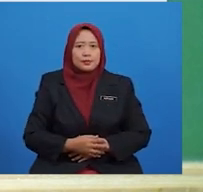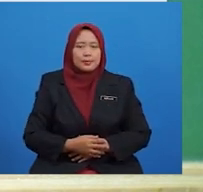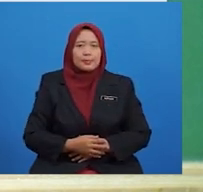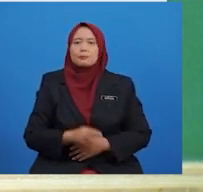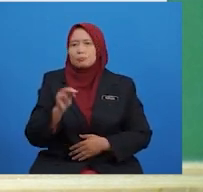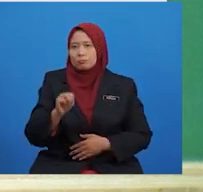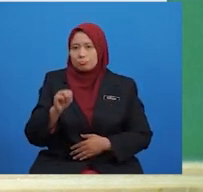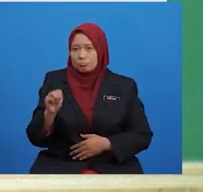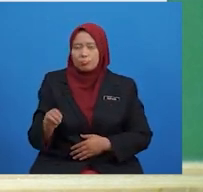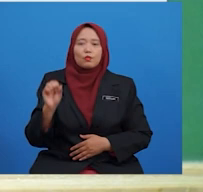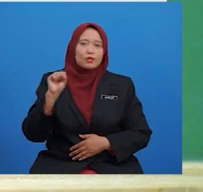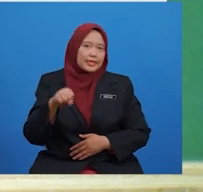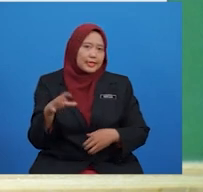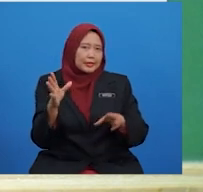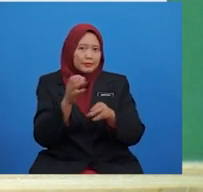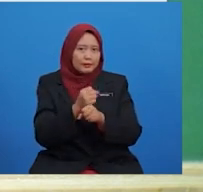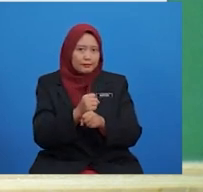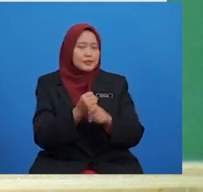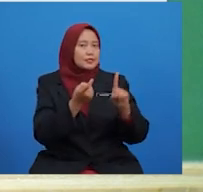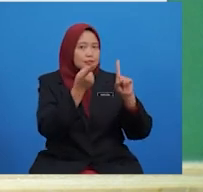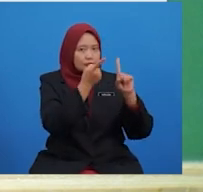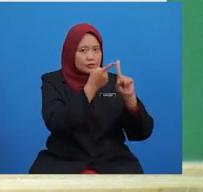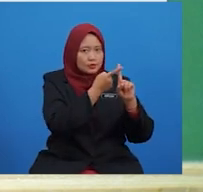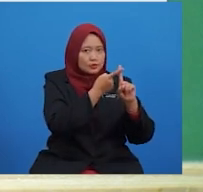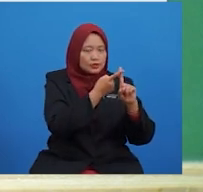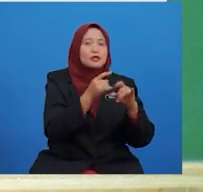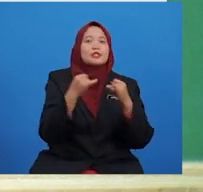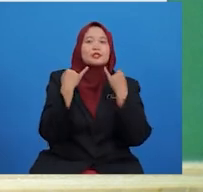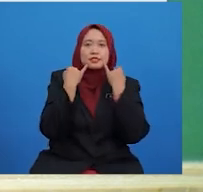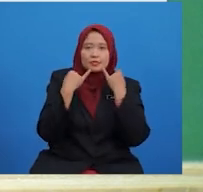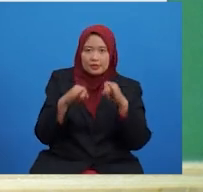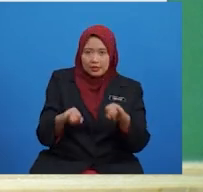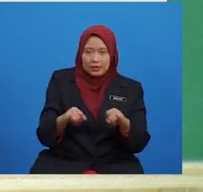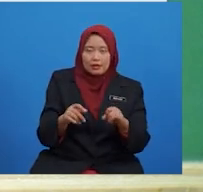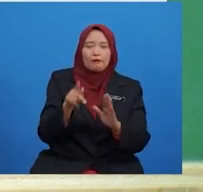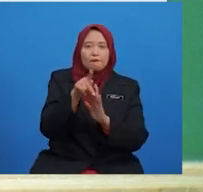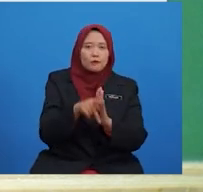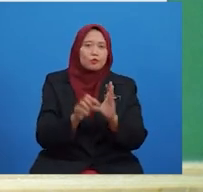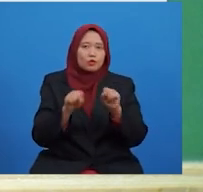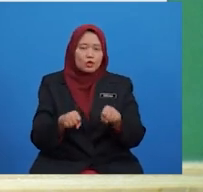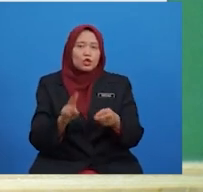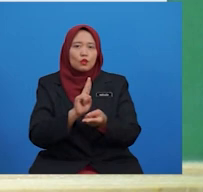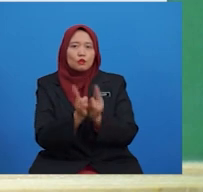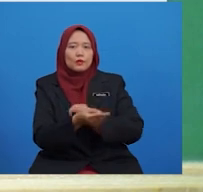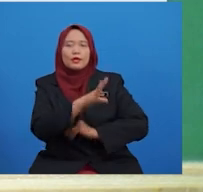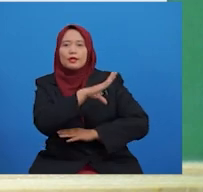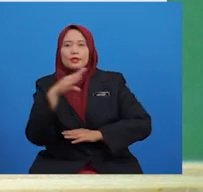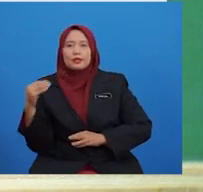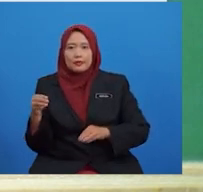akan dapat 1. Mengisytiharkan nilai pemboleh ubah dan pemalar.